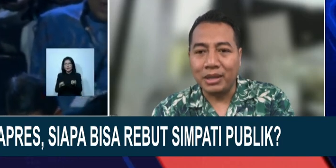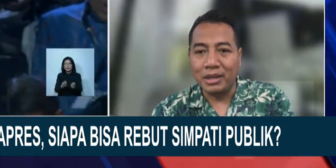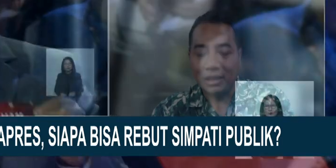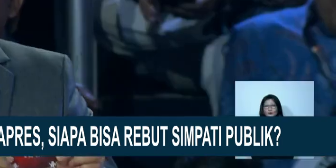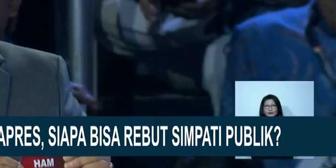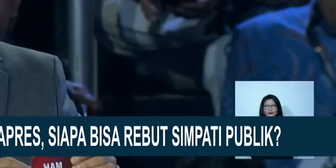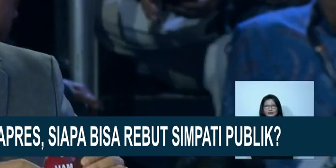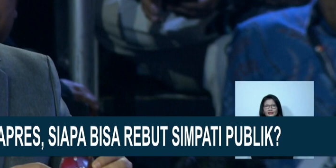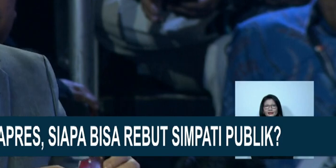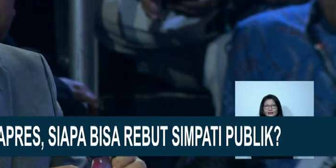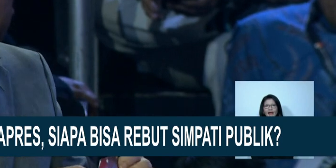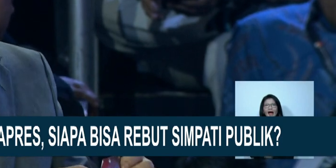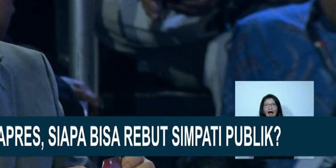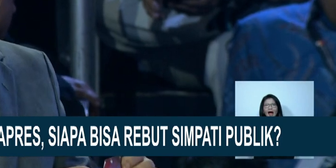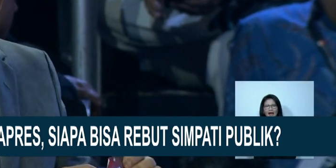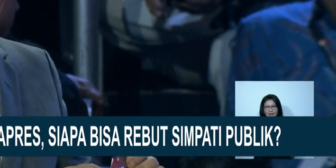paling